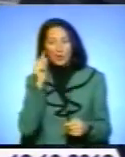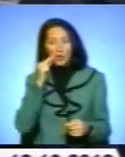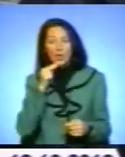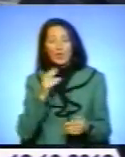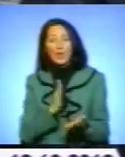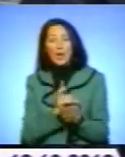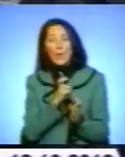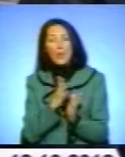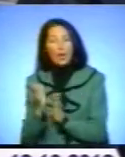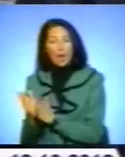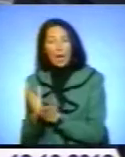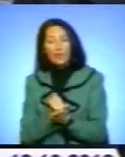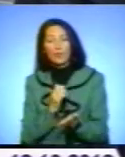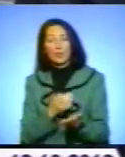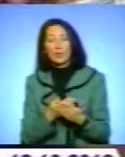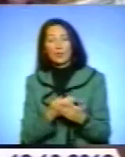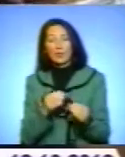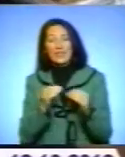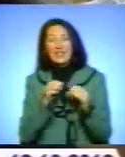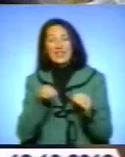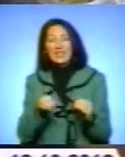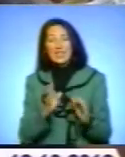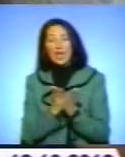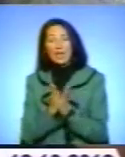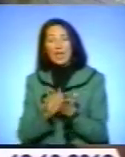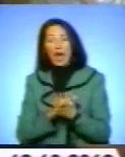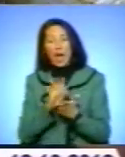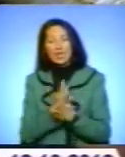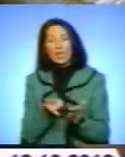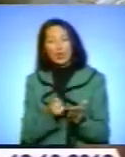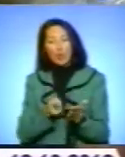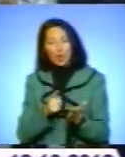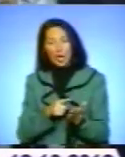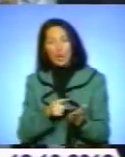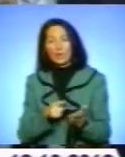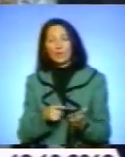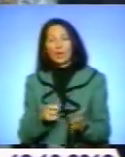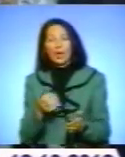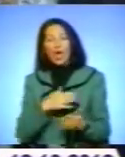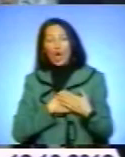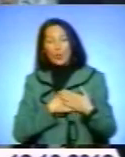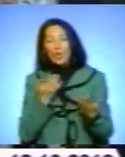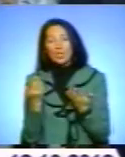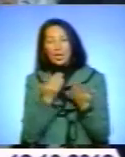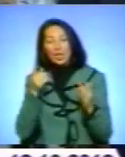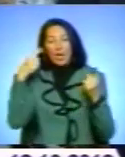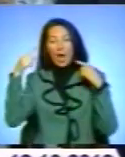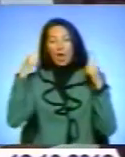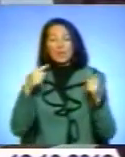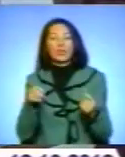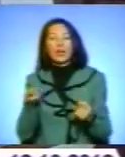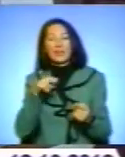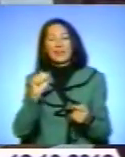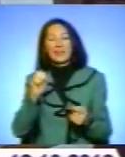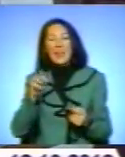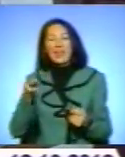10 тисяч книг, газет і журналів. Популярністю серед вихованців колонії користуються казки, детективи та пригодницька література.